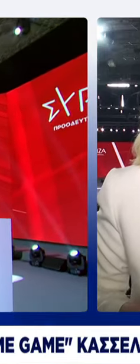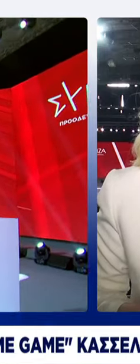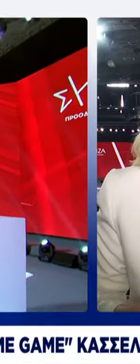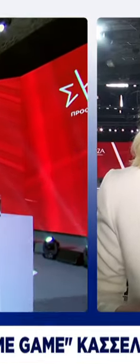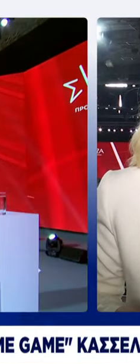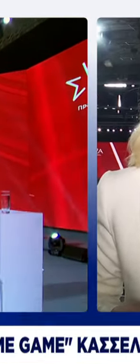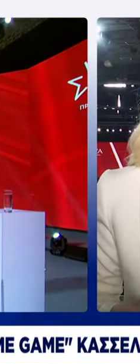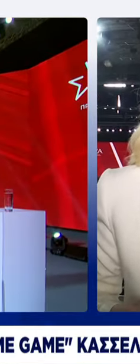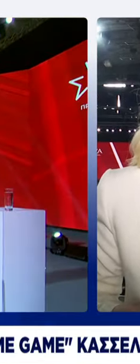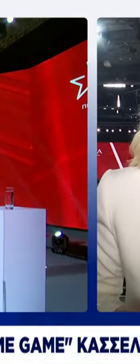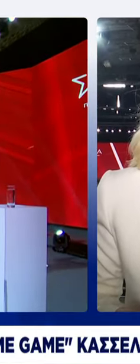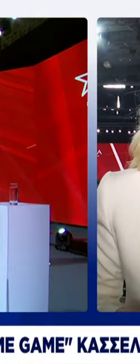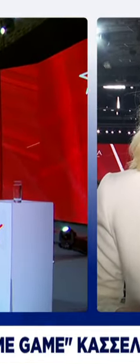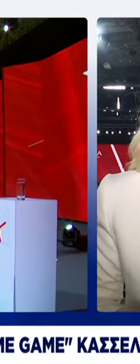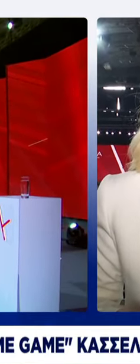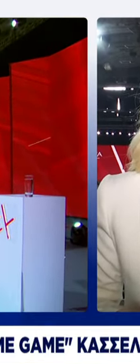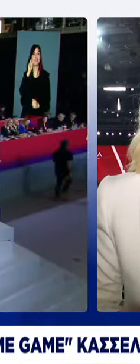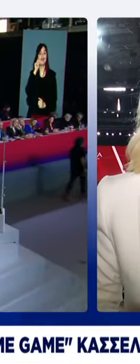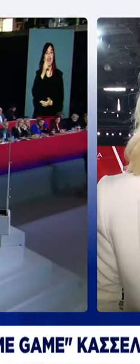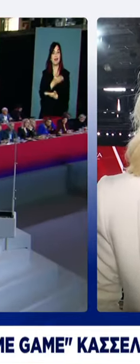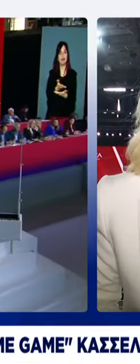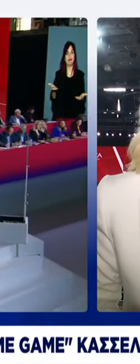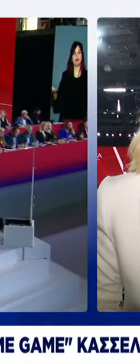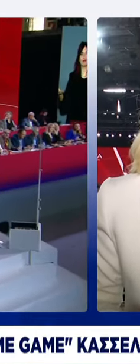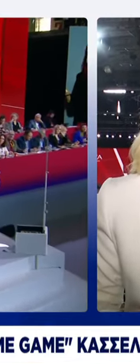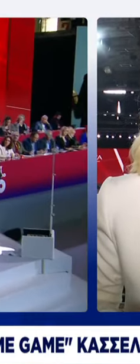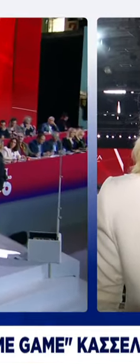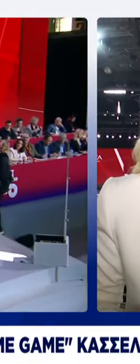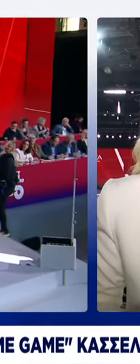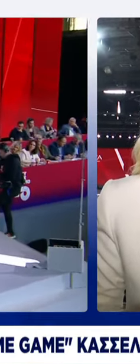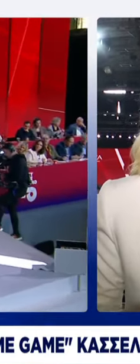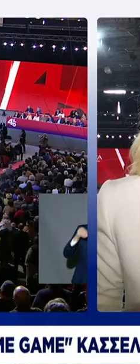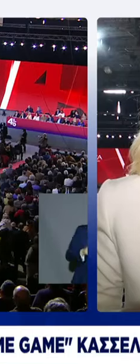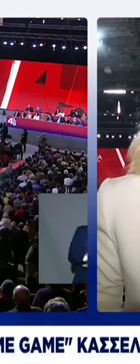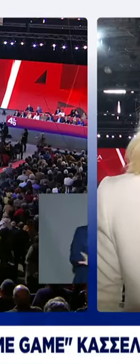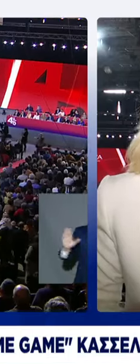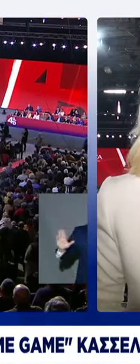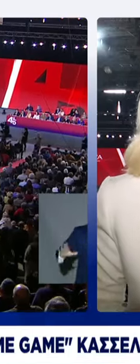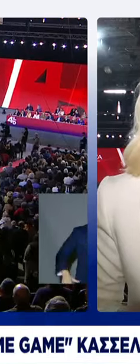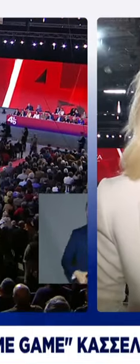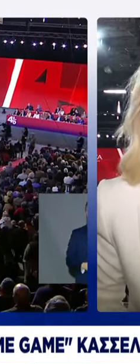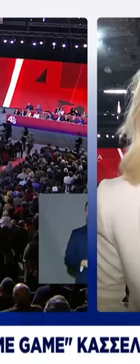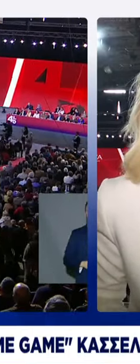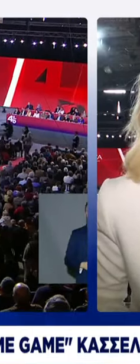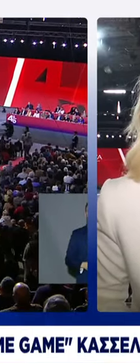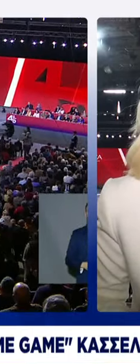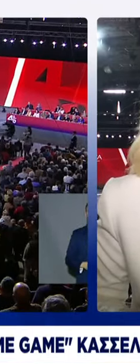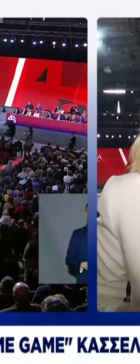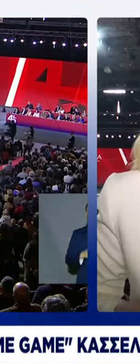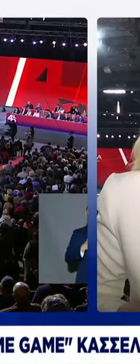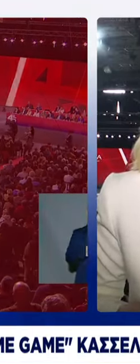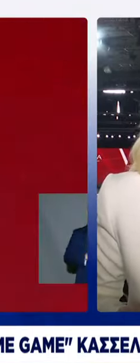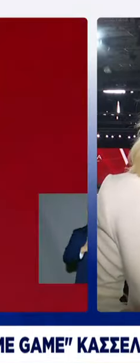για μονομάχη στην εσωκομματική διαδικασία, τον Στέφανο Κασελάκη και την Όλγα Γεροβασίλη. Και μια πρόταση